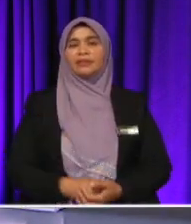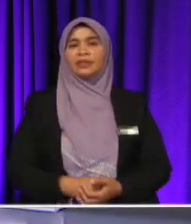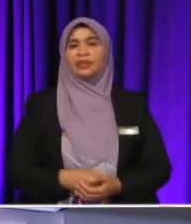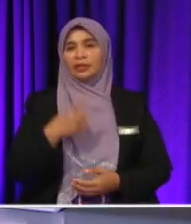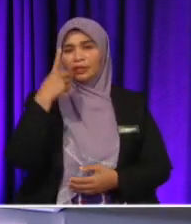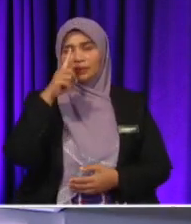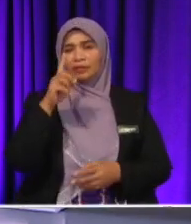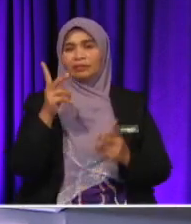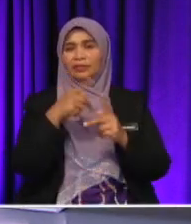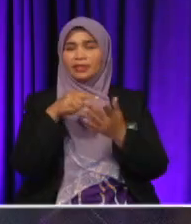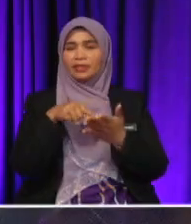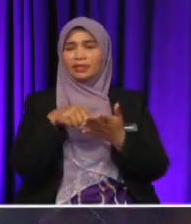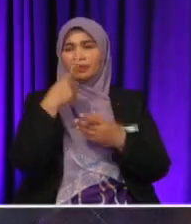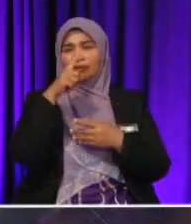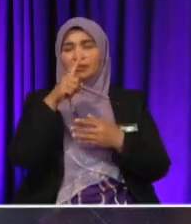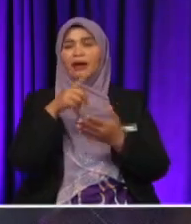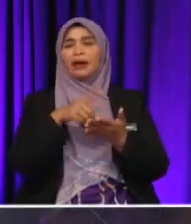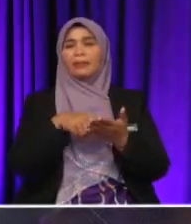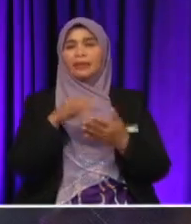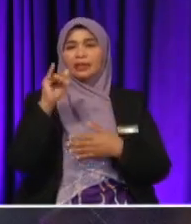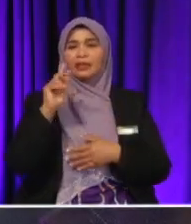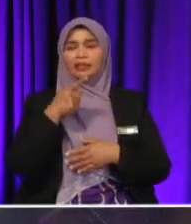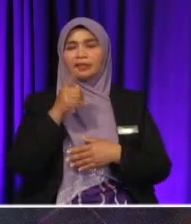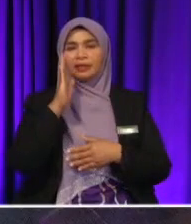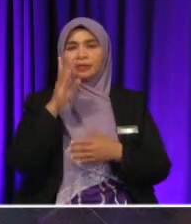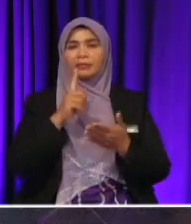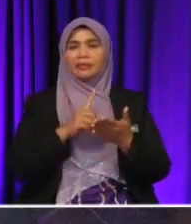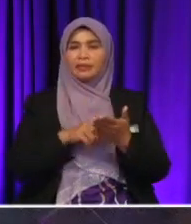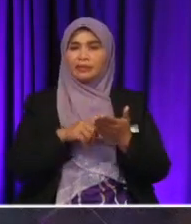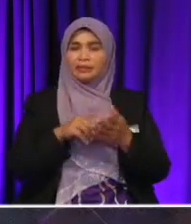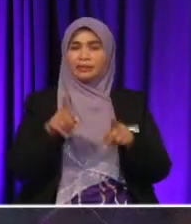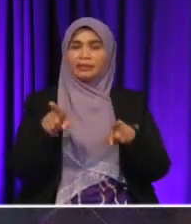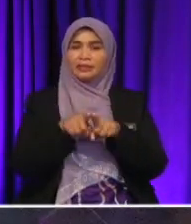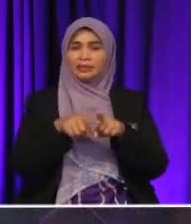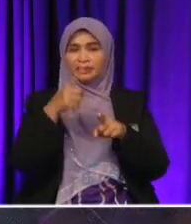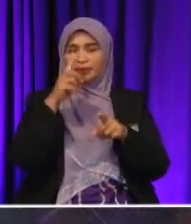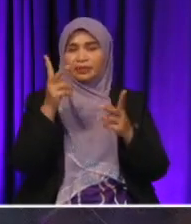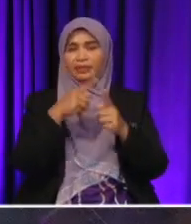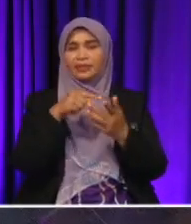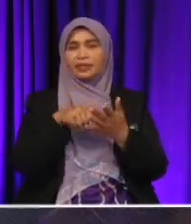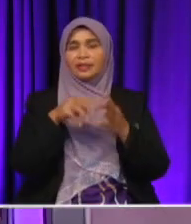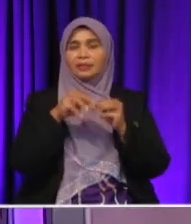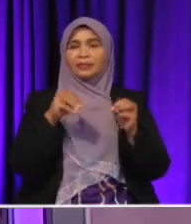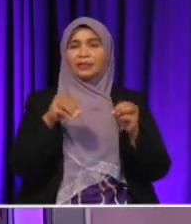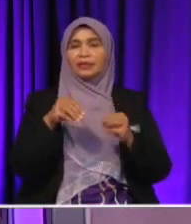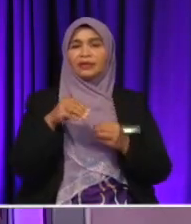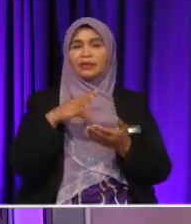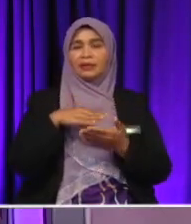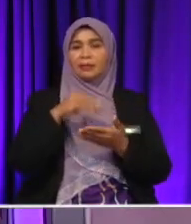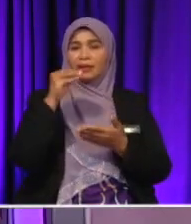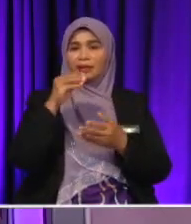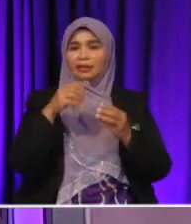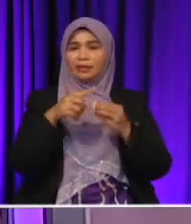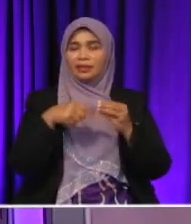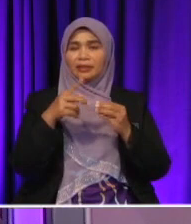yang seterusnya ini apapun yang kita akan diskusi sama-sama Oke untuk segmen ini murid-murid belajar tentang